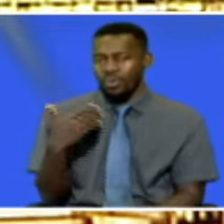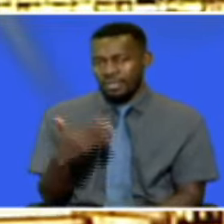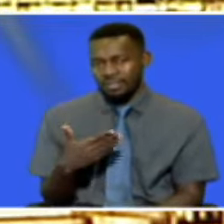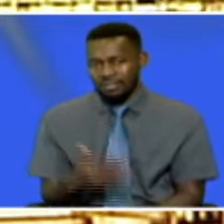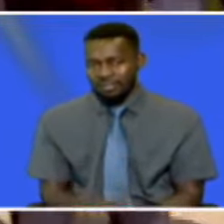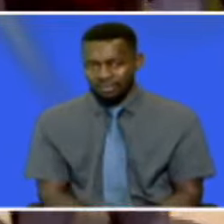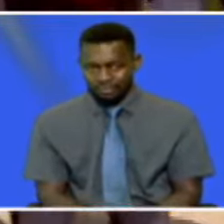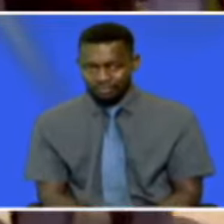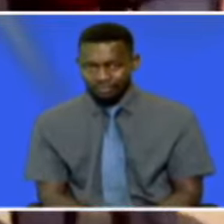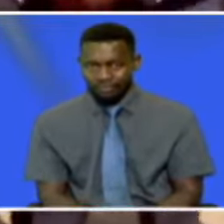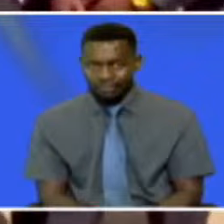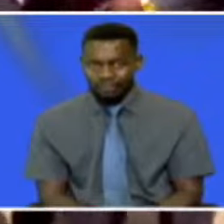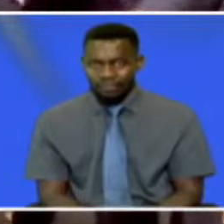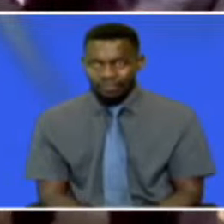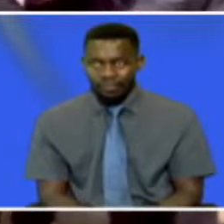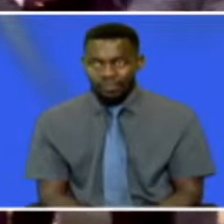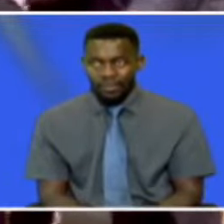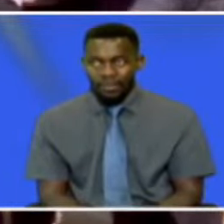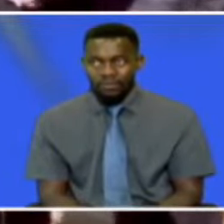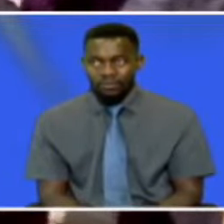anaarifu.